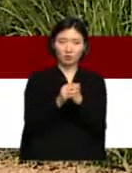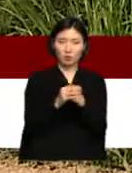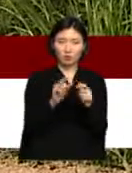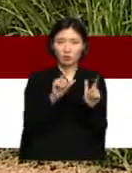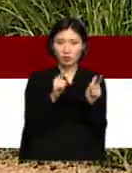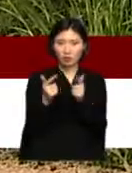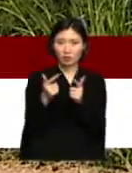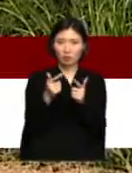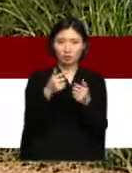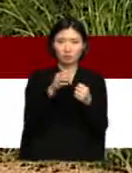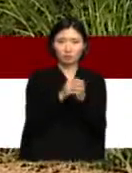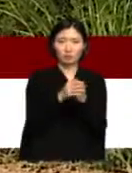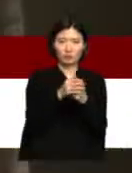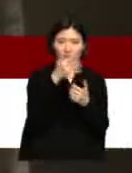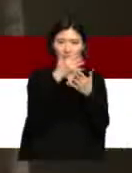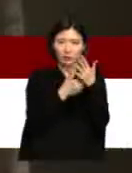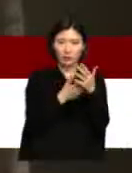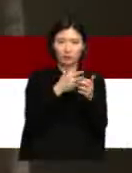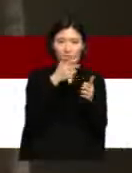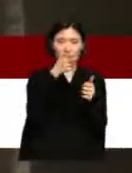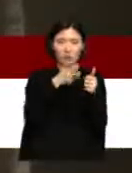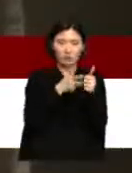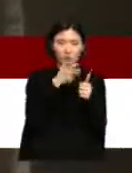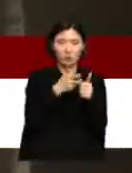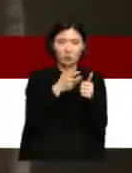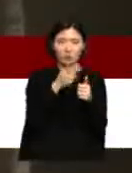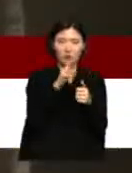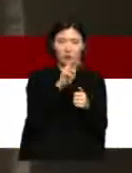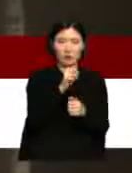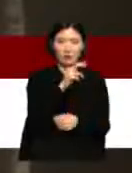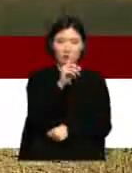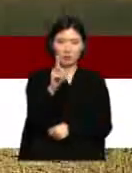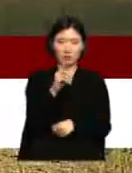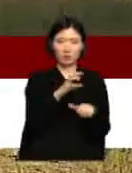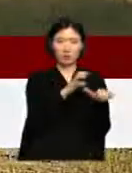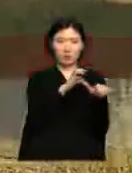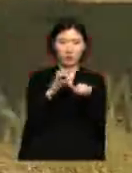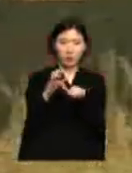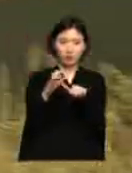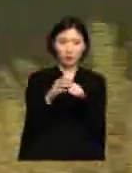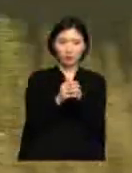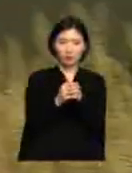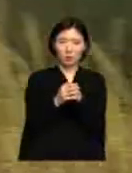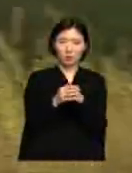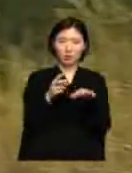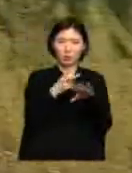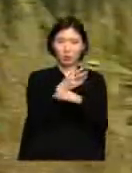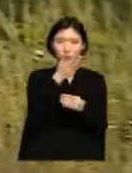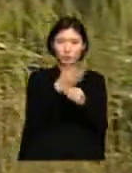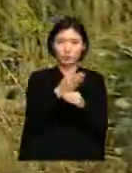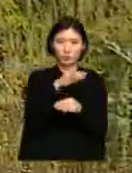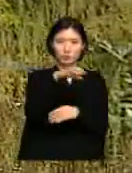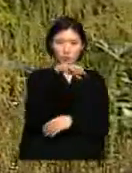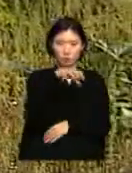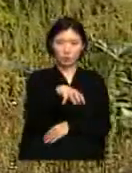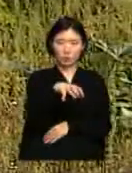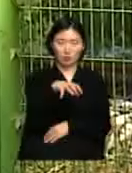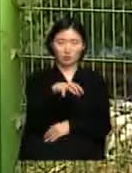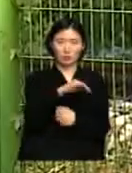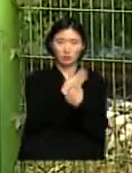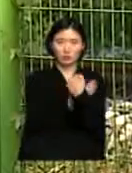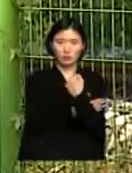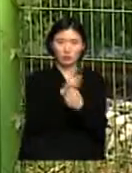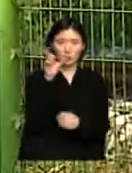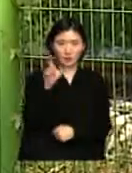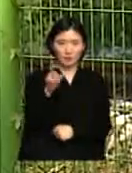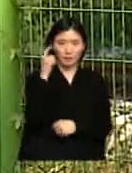미디어, R&D 기능을 확충하고 청량리역의 복합 환승 역사를 통해 교통의 중심지로서 기능을 강화하는